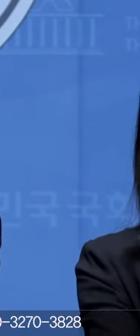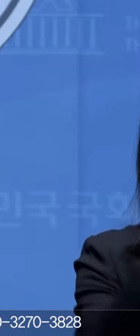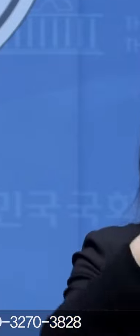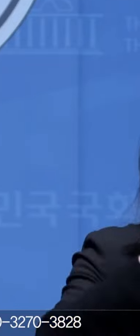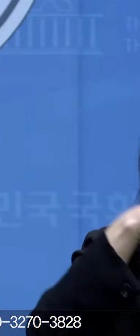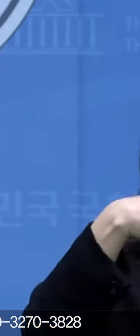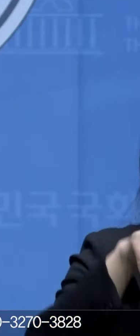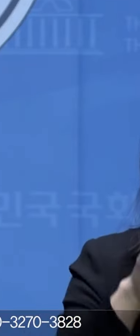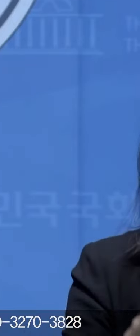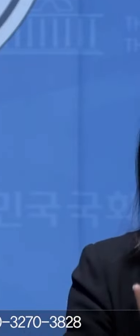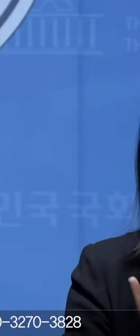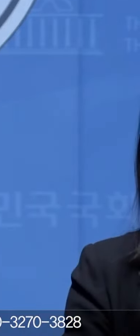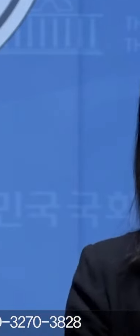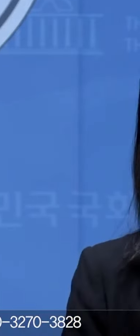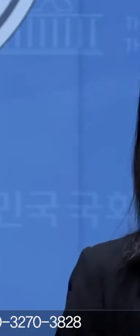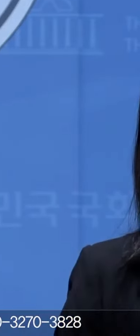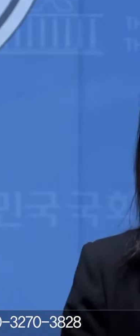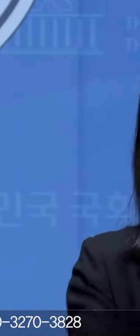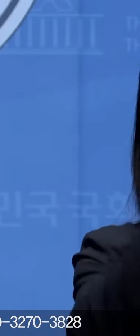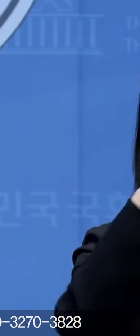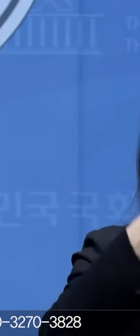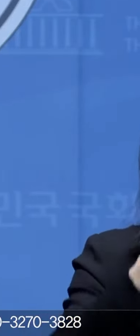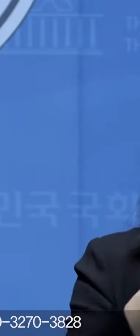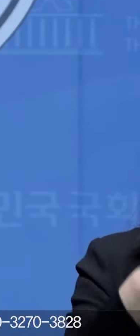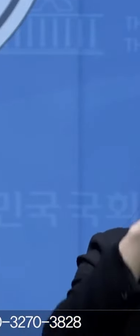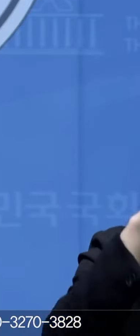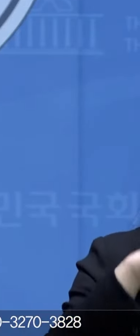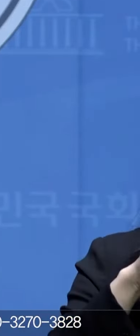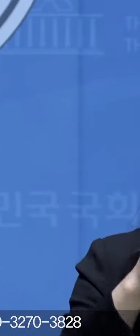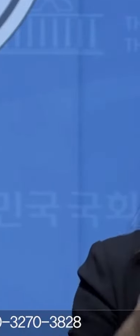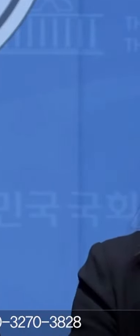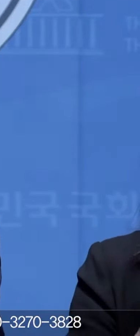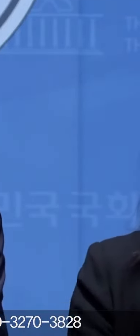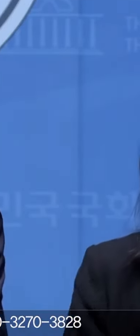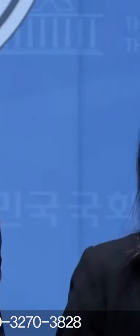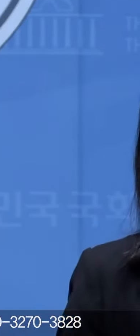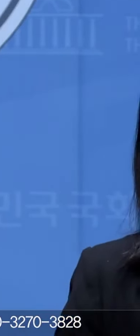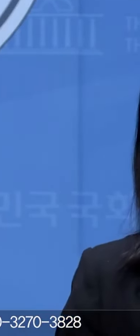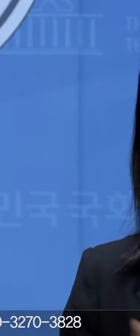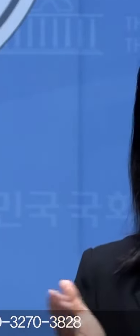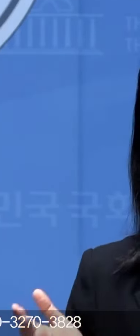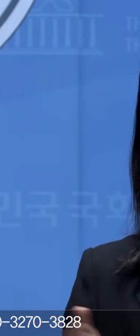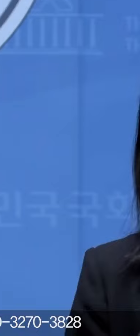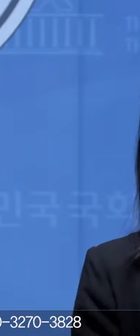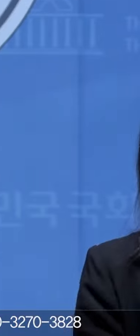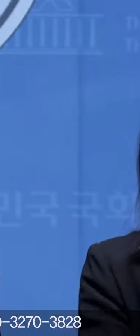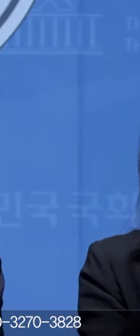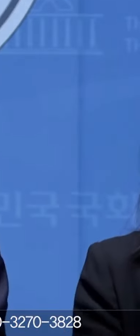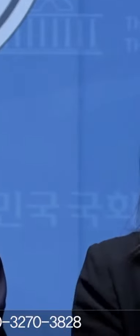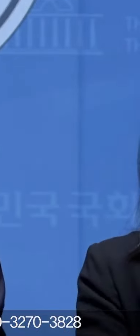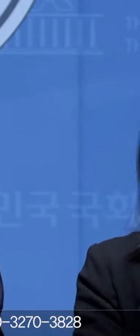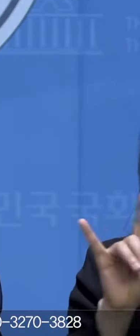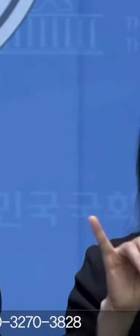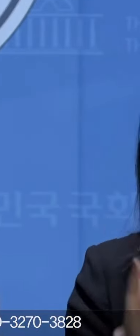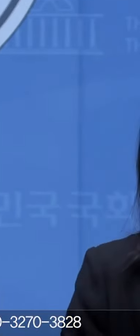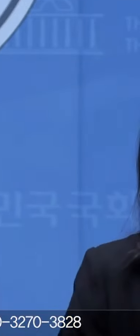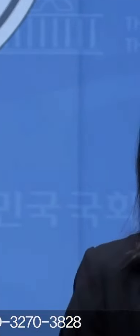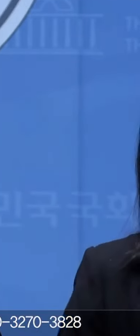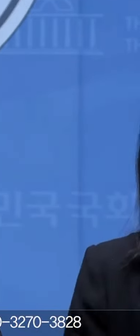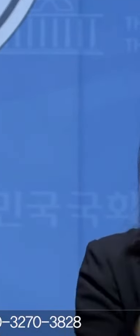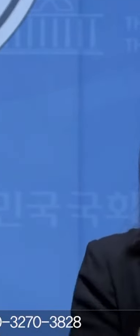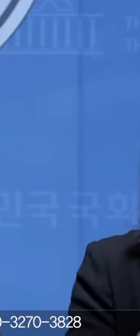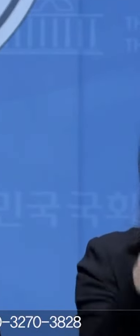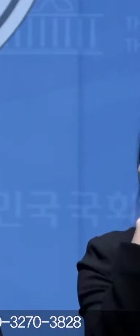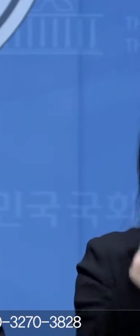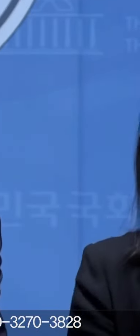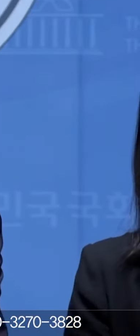의원님 참석하셨습니다 박선 의원님 참석하셨습니다 저는 김영배 의원입니다 그럼 성명서